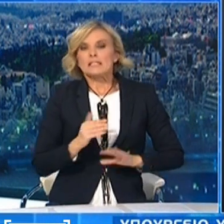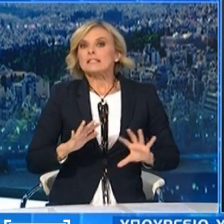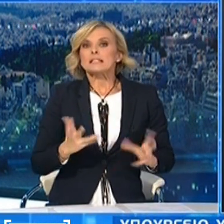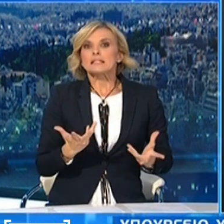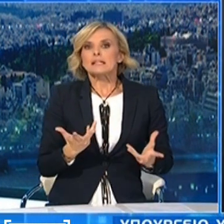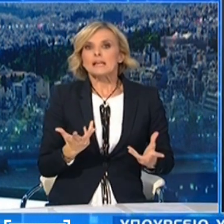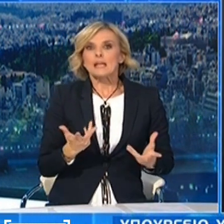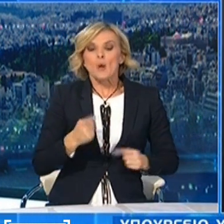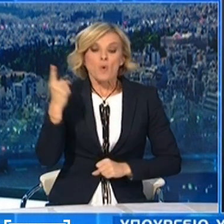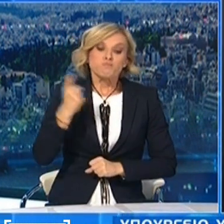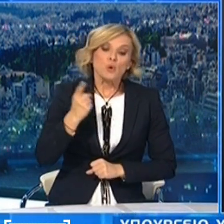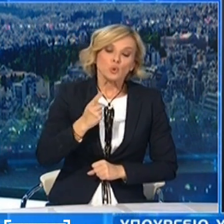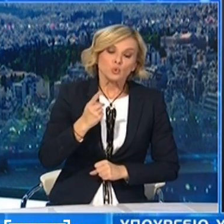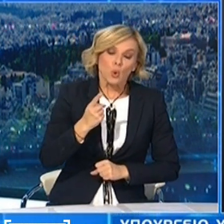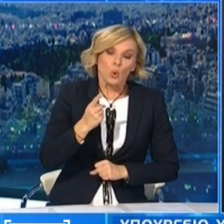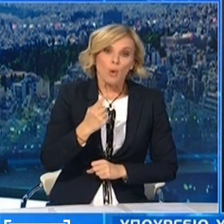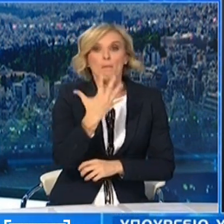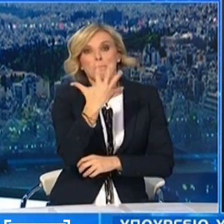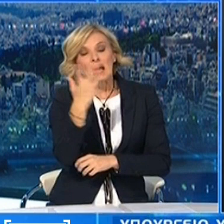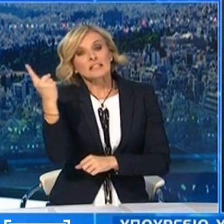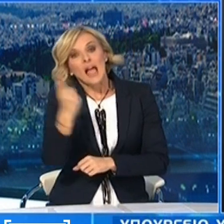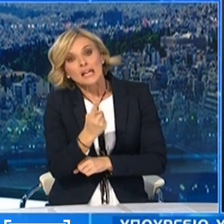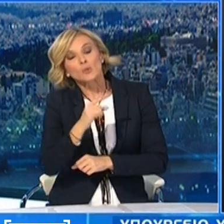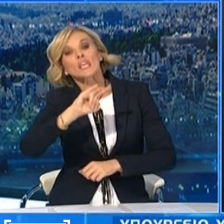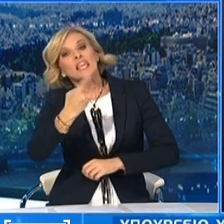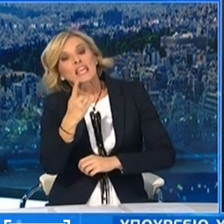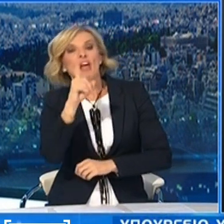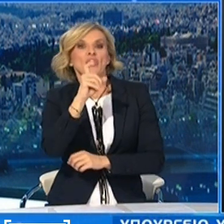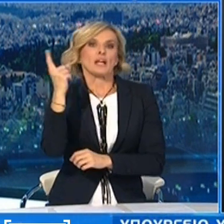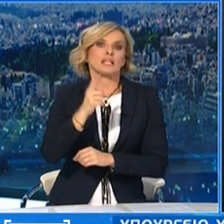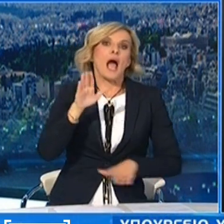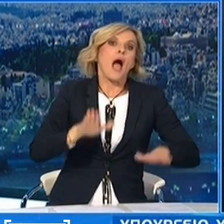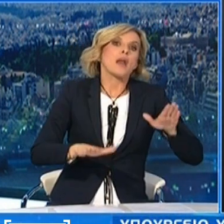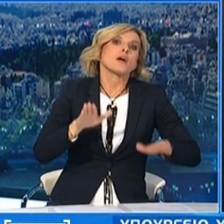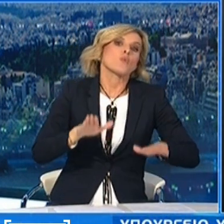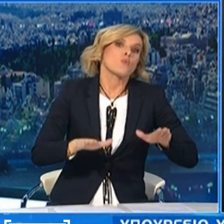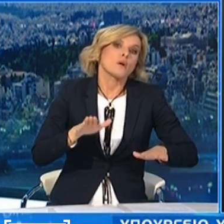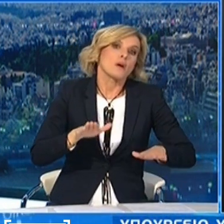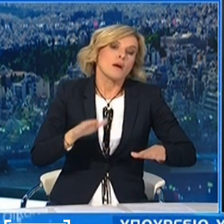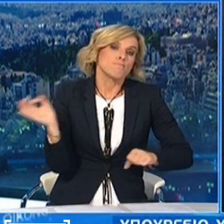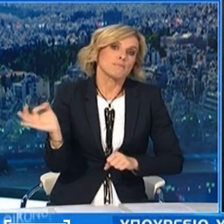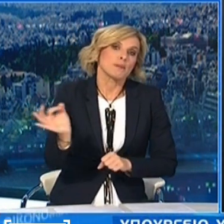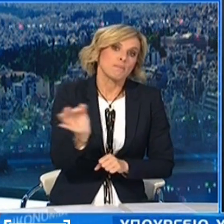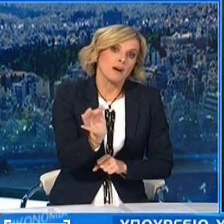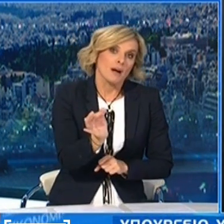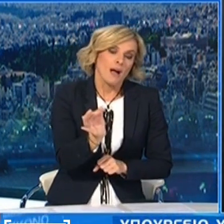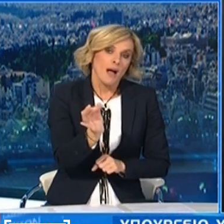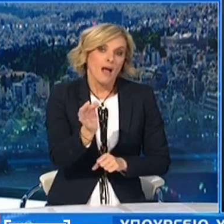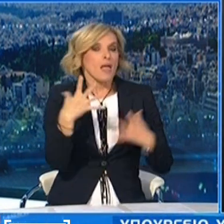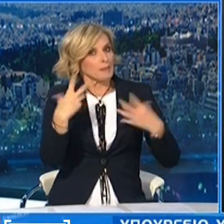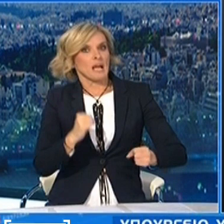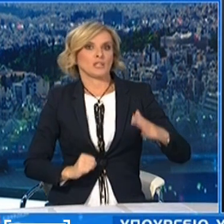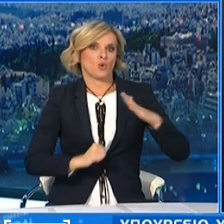σχέση με το ποσοστό, αν θα είναι 5 ή 10% που αφορά τις περιοχές που είναι χαρακτηρισμένες ως κίτρινο. Πάντα με το πλαφόν και